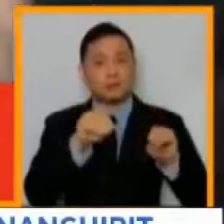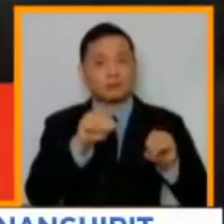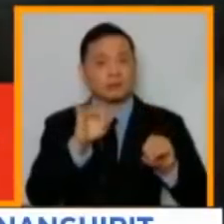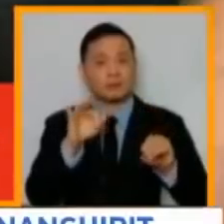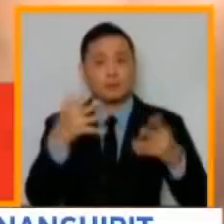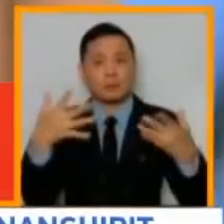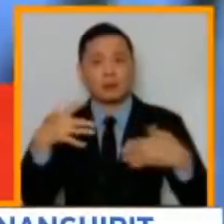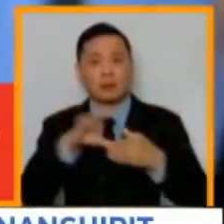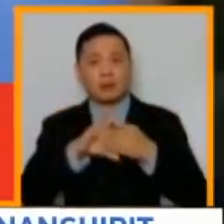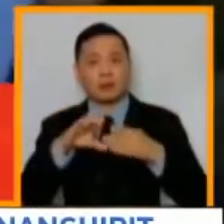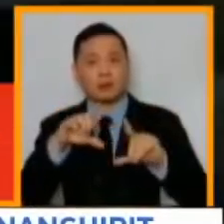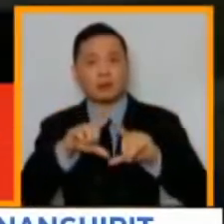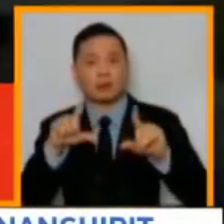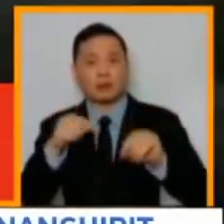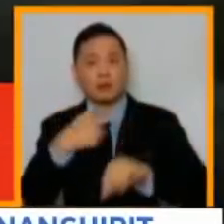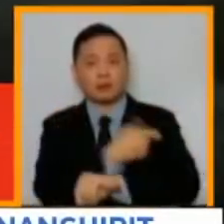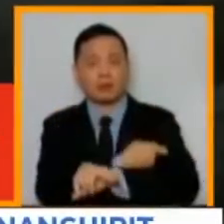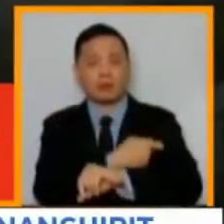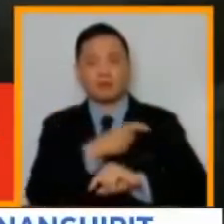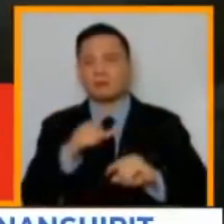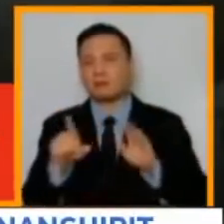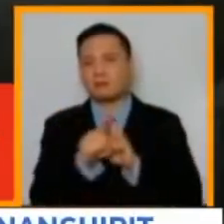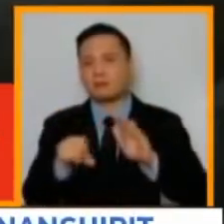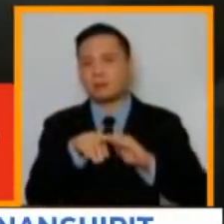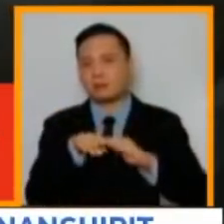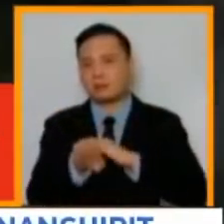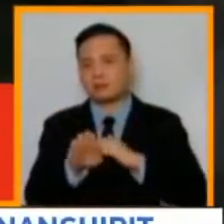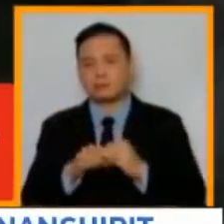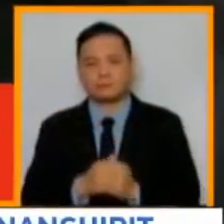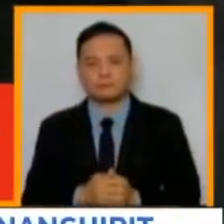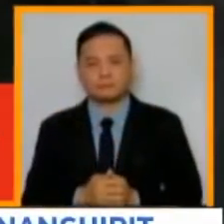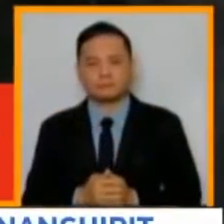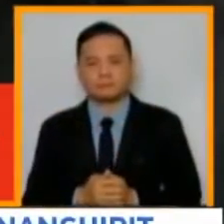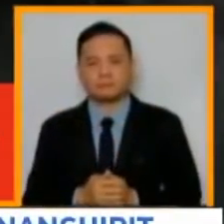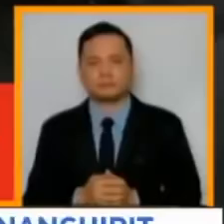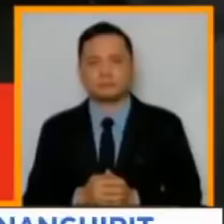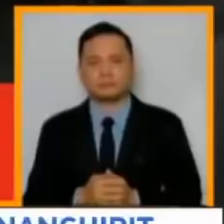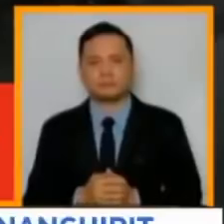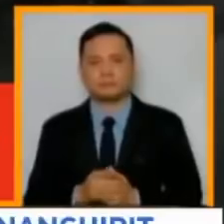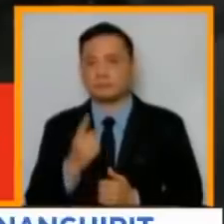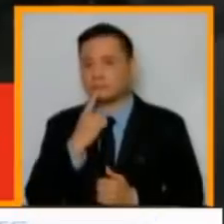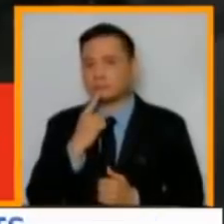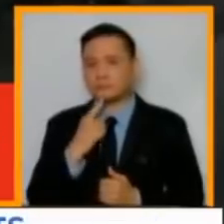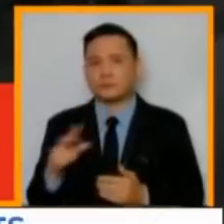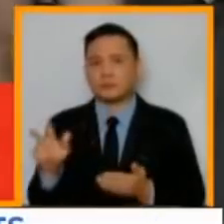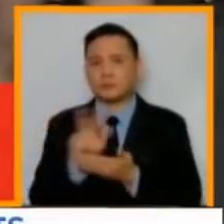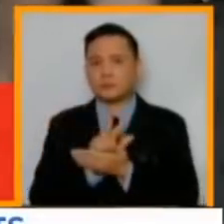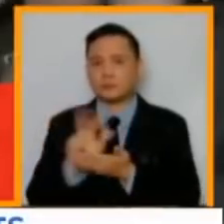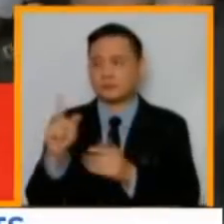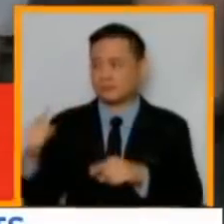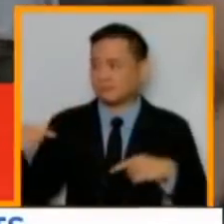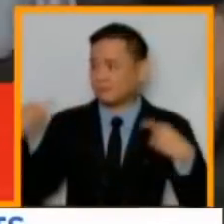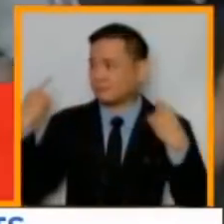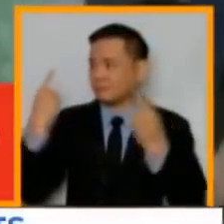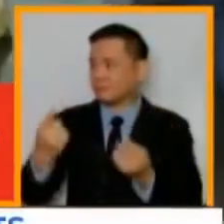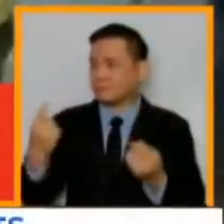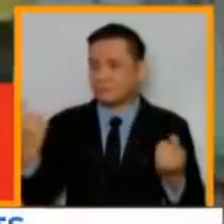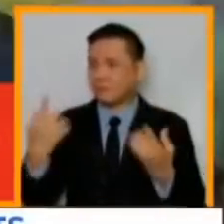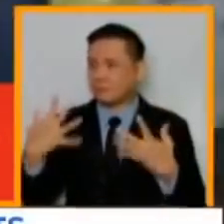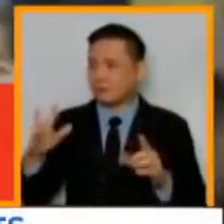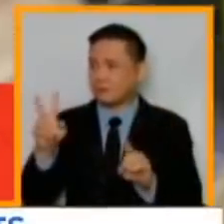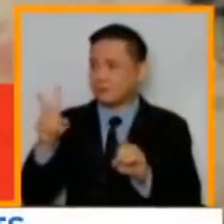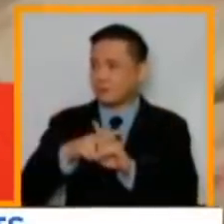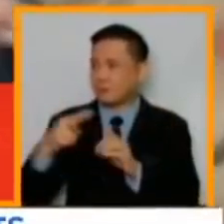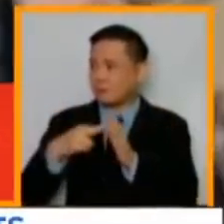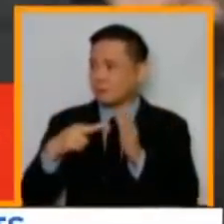bago kayo pumasok dito. Paulit-ulit daw ito. Magtatatlong linggo na. Kailangan magpakita ng vaccination card ang bawat mamimili o